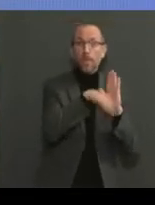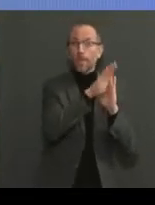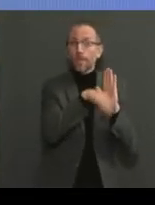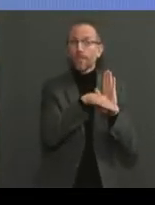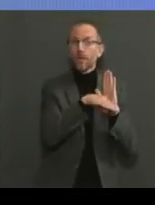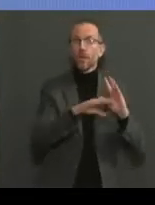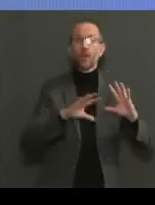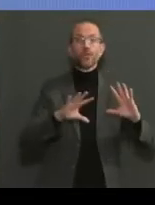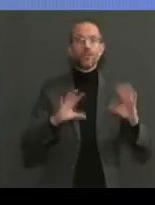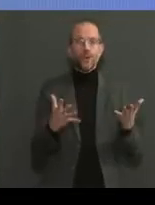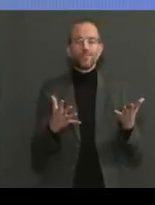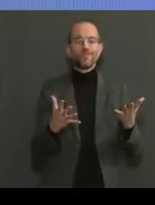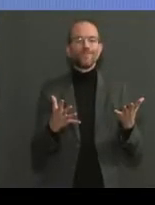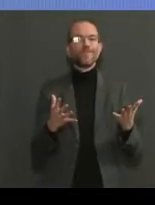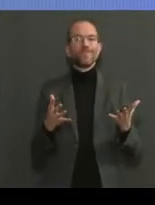sont entre nos mains.